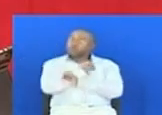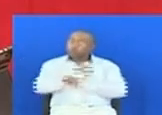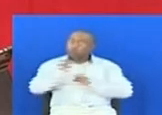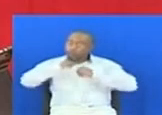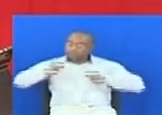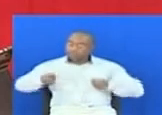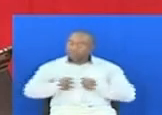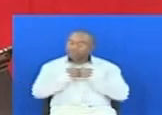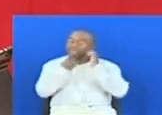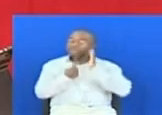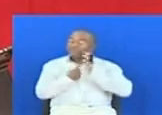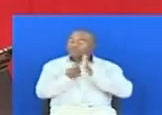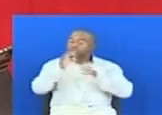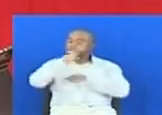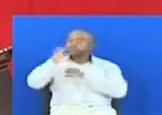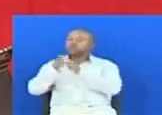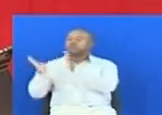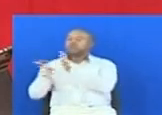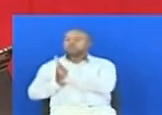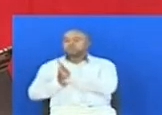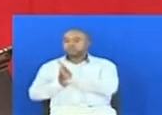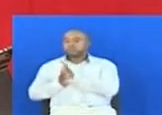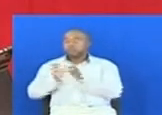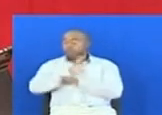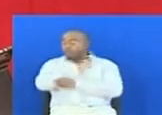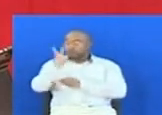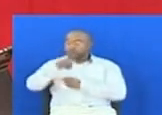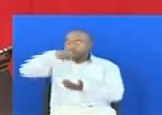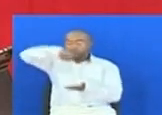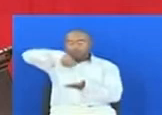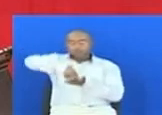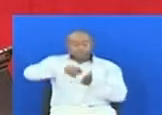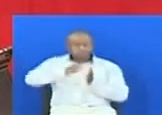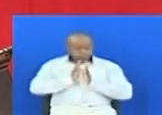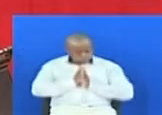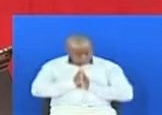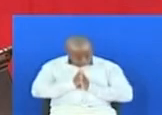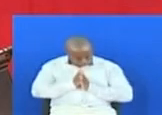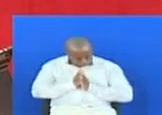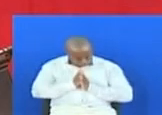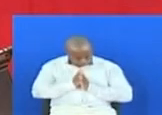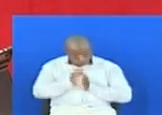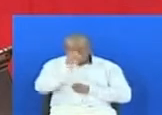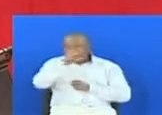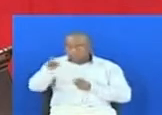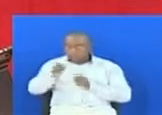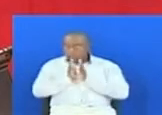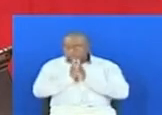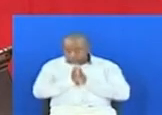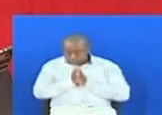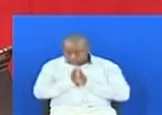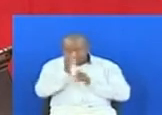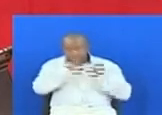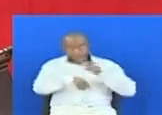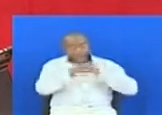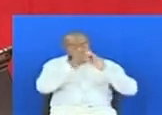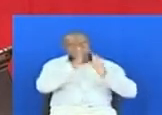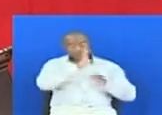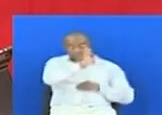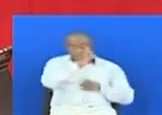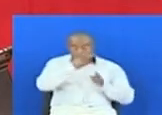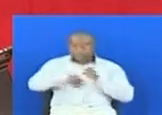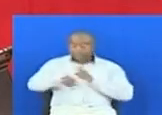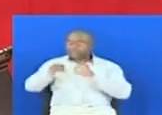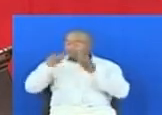corona. Watanzania wote wamepiga magoti. Watu wamesali ndani ya nyumba zao, ndani ya